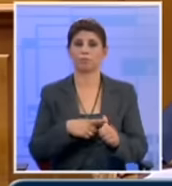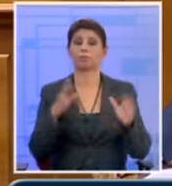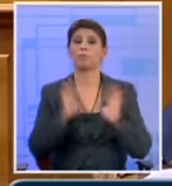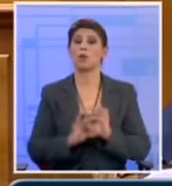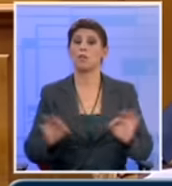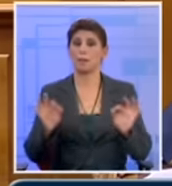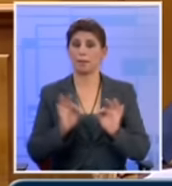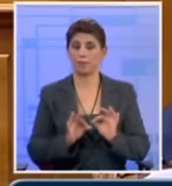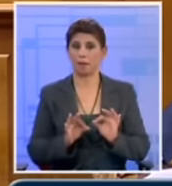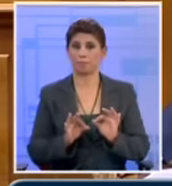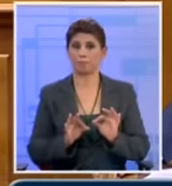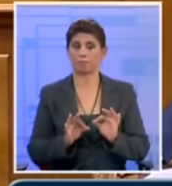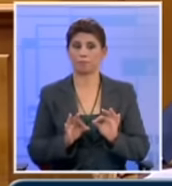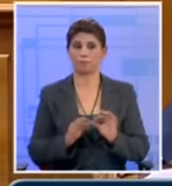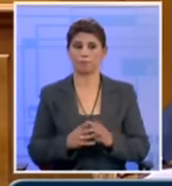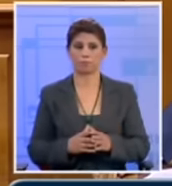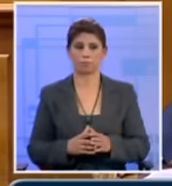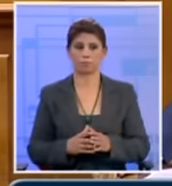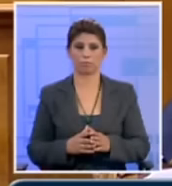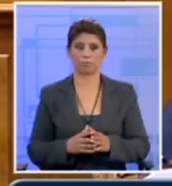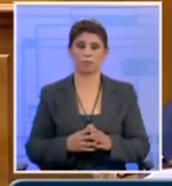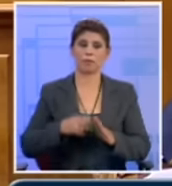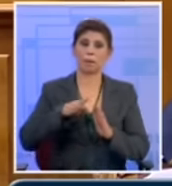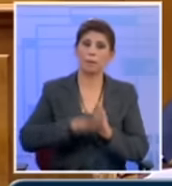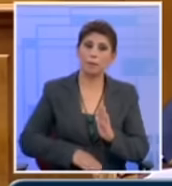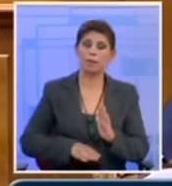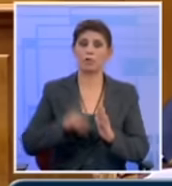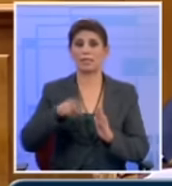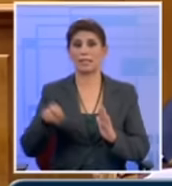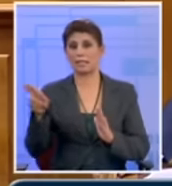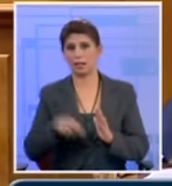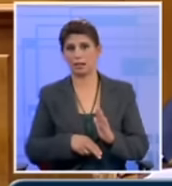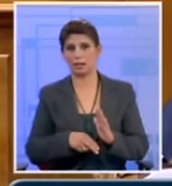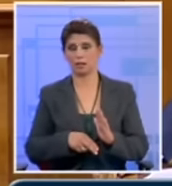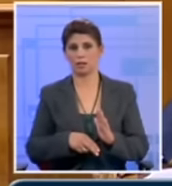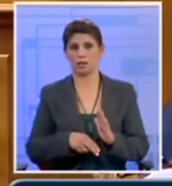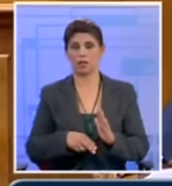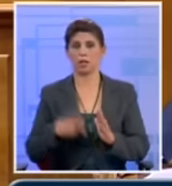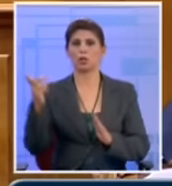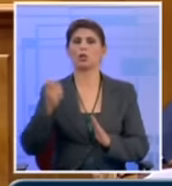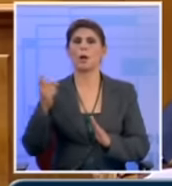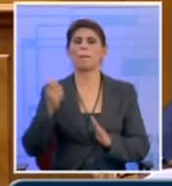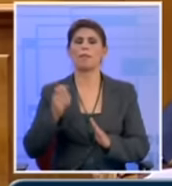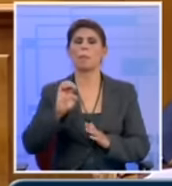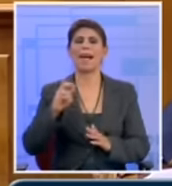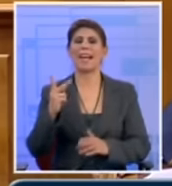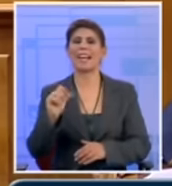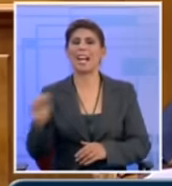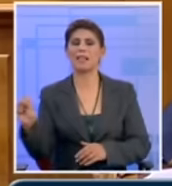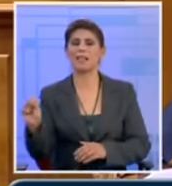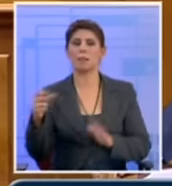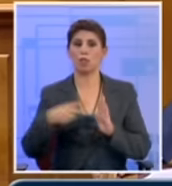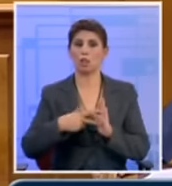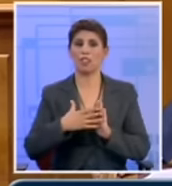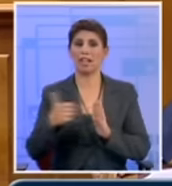προβλέπατε και την μείωση, την κατάργηση του επιδόματος του ΕΚΑΣ από το 2016 και